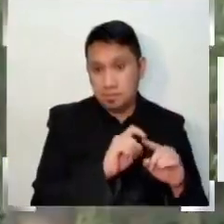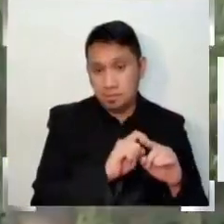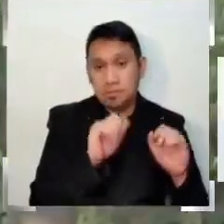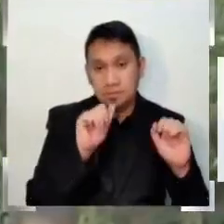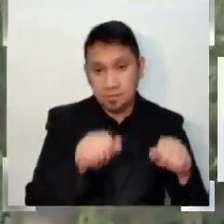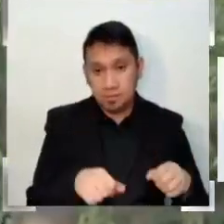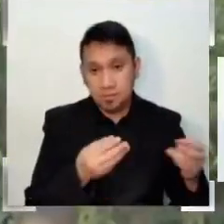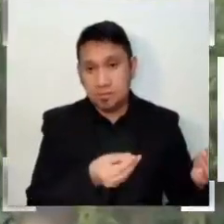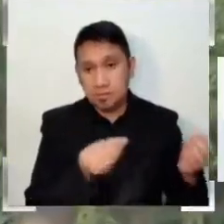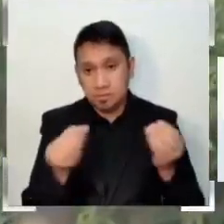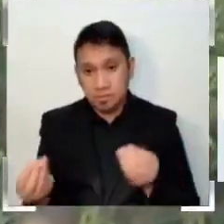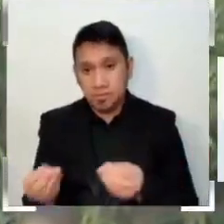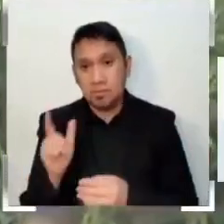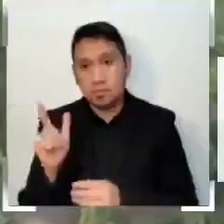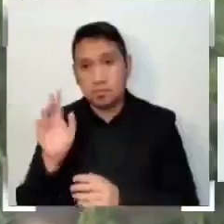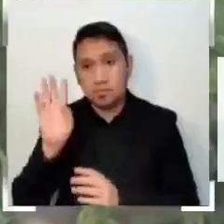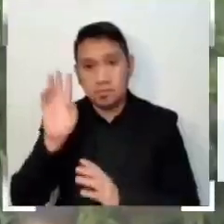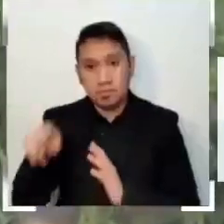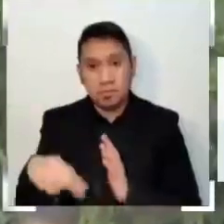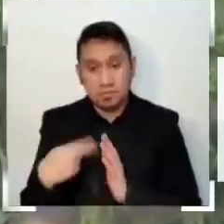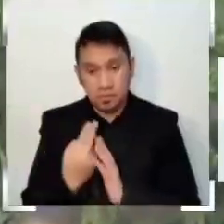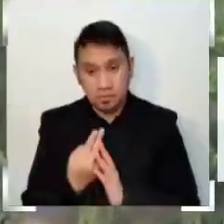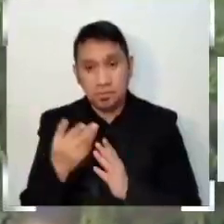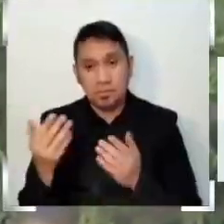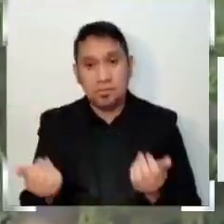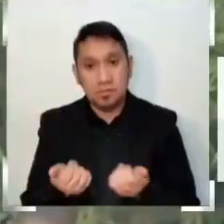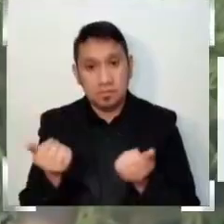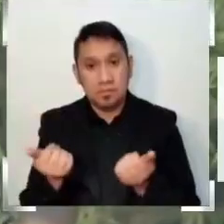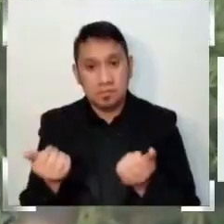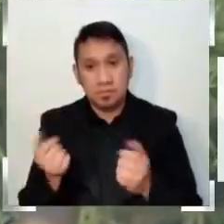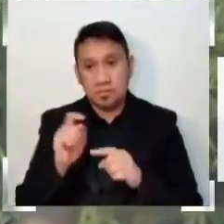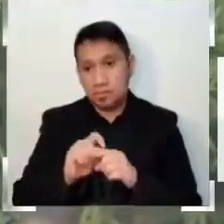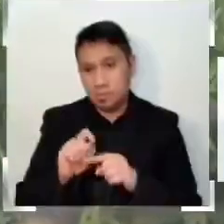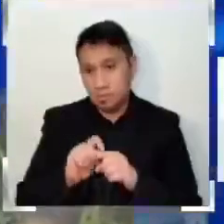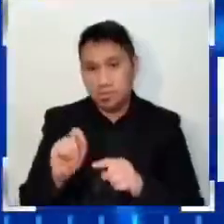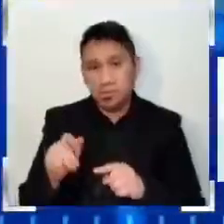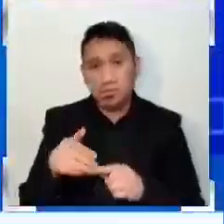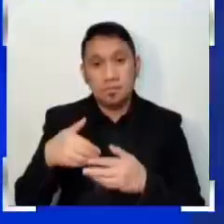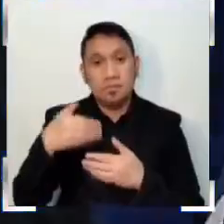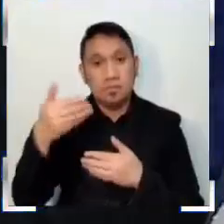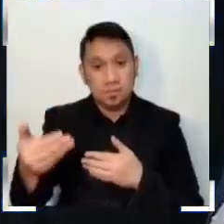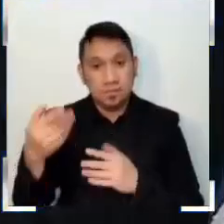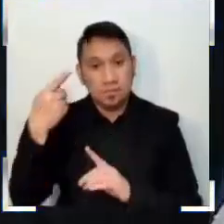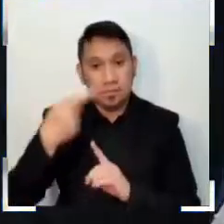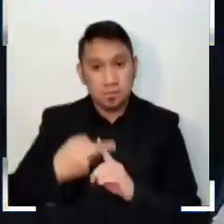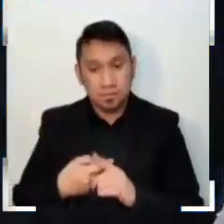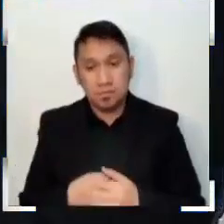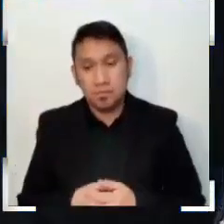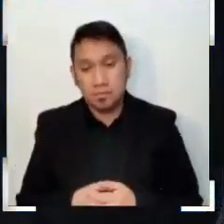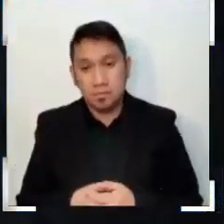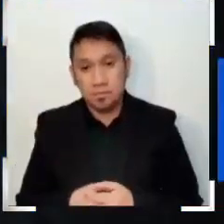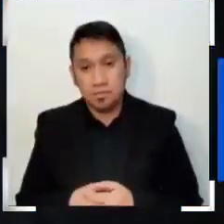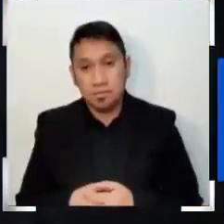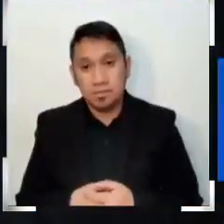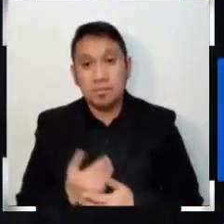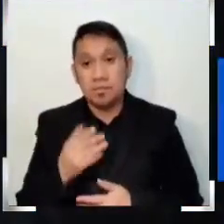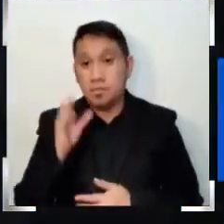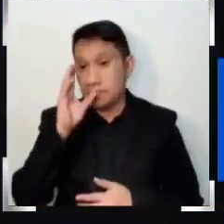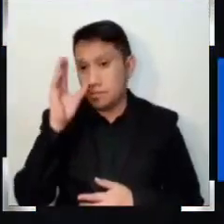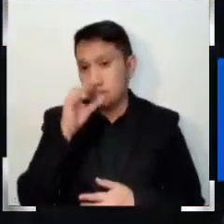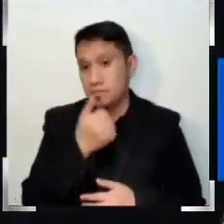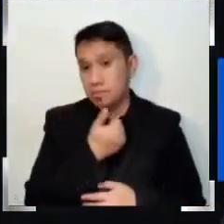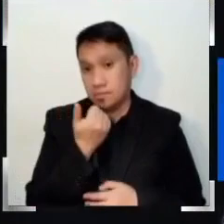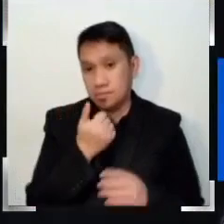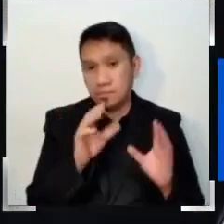ng 24 oras na supply ng kuryente sa mga susunod na buwan. Naghahanap na ng ibang suppliers din ang